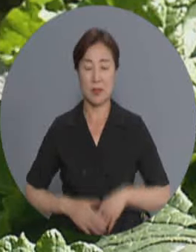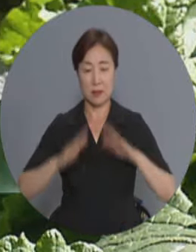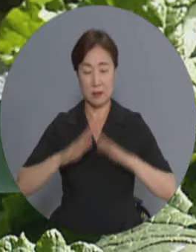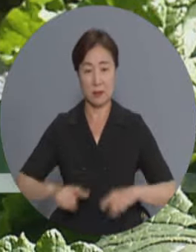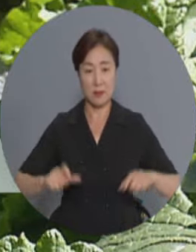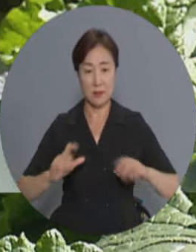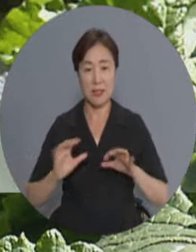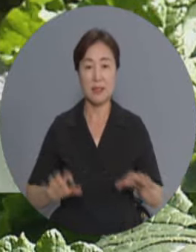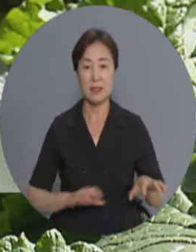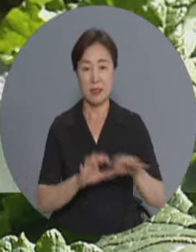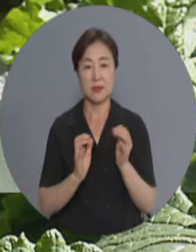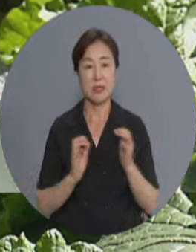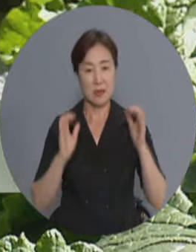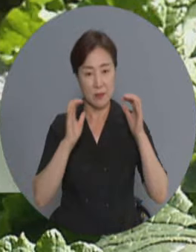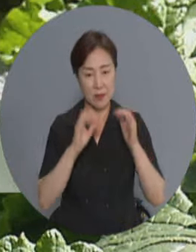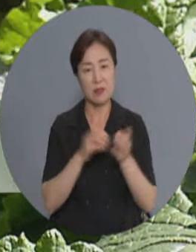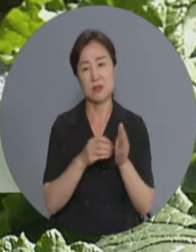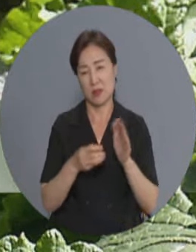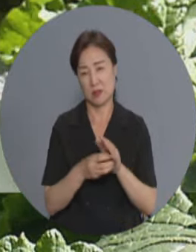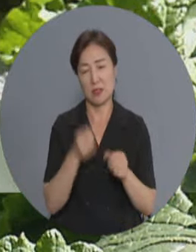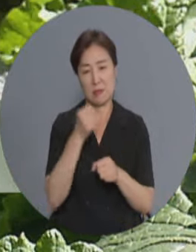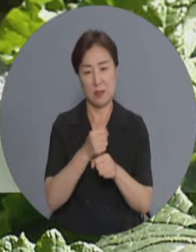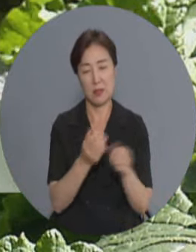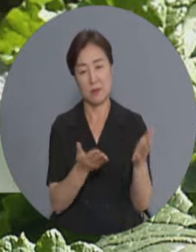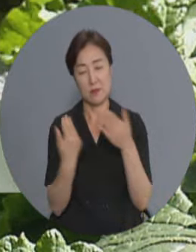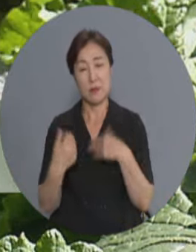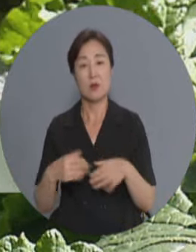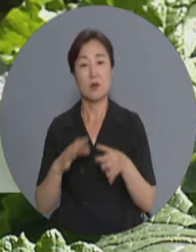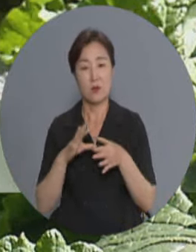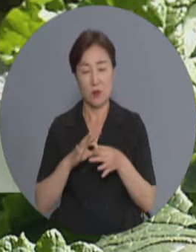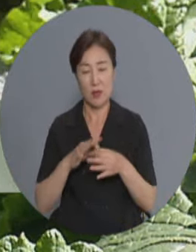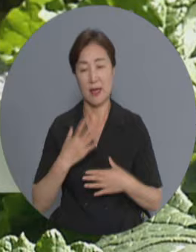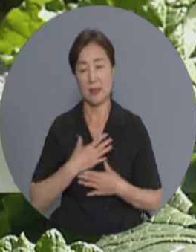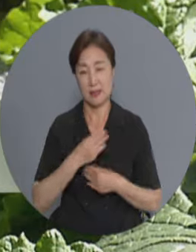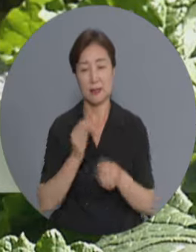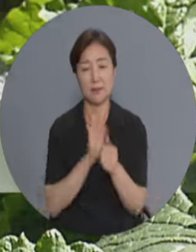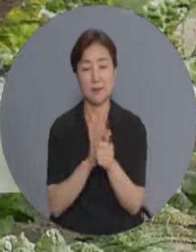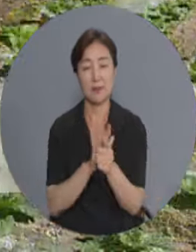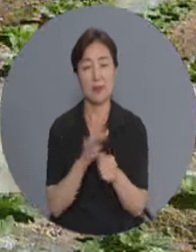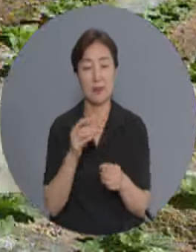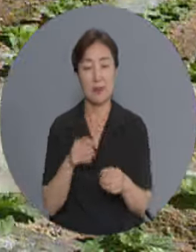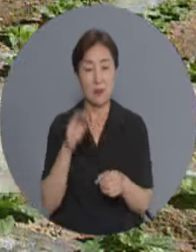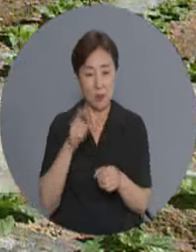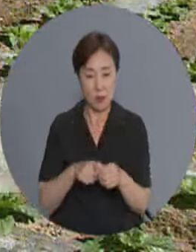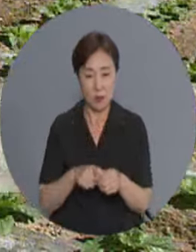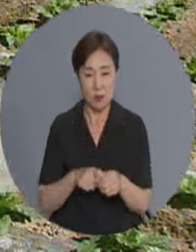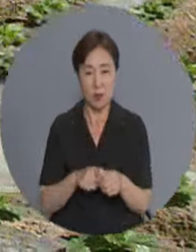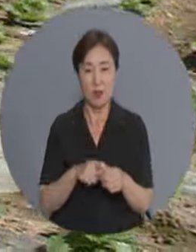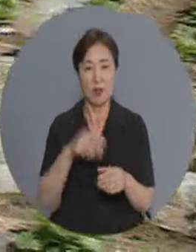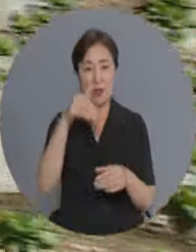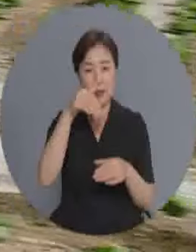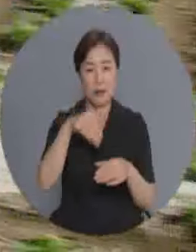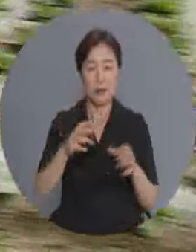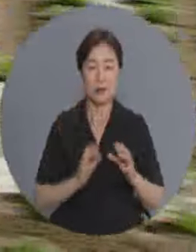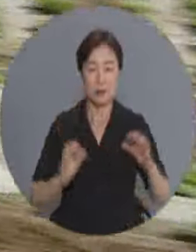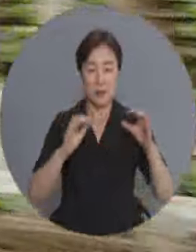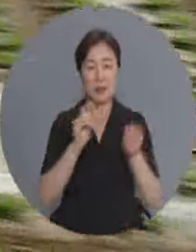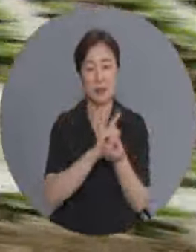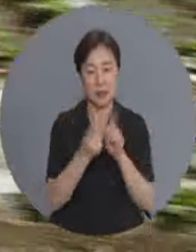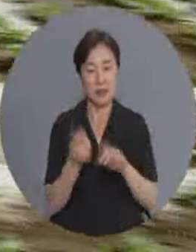전라남도가 김장용 배추의 적정 생산 유도를 통한 수급 안정을 위해 배추 작목 전환 지원 사업을